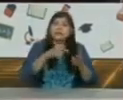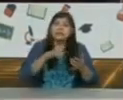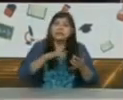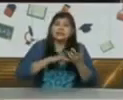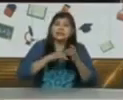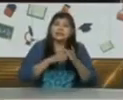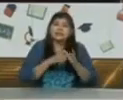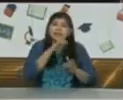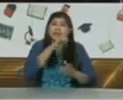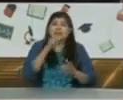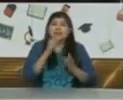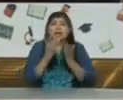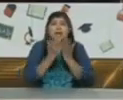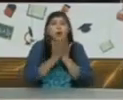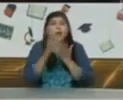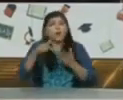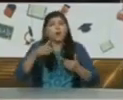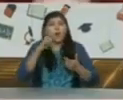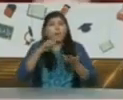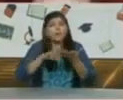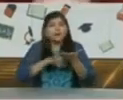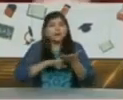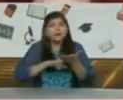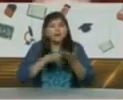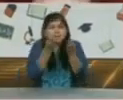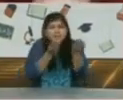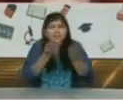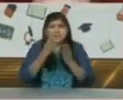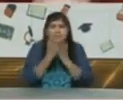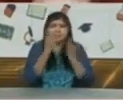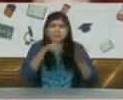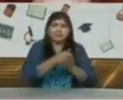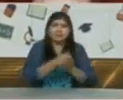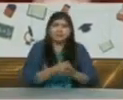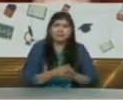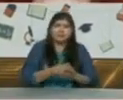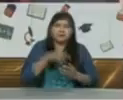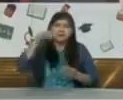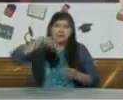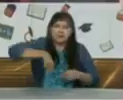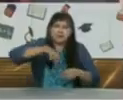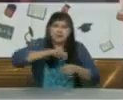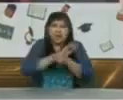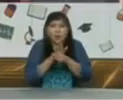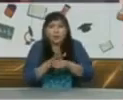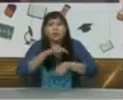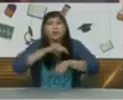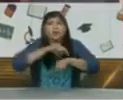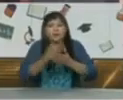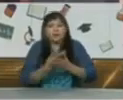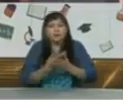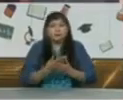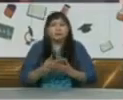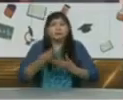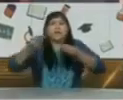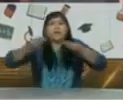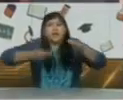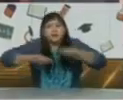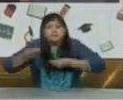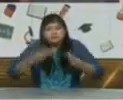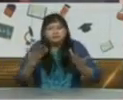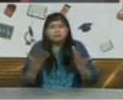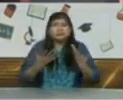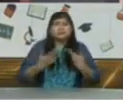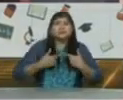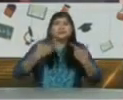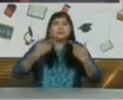के कक्षा 11वीं कॉमर्स की छात्रा हूँ। श्रीमान, इस कोरोना काल में उद्योग, व्यापार,